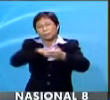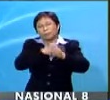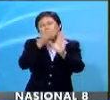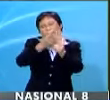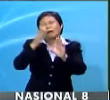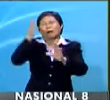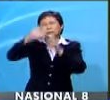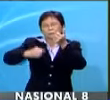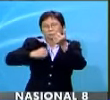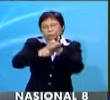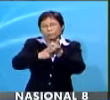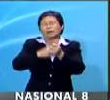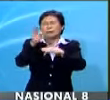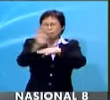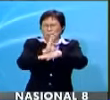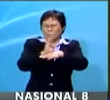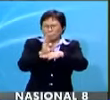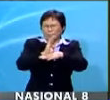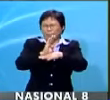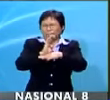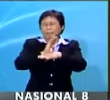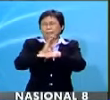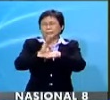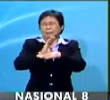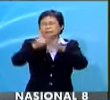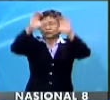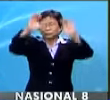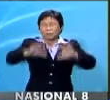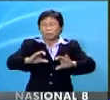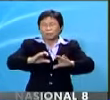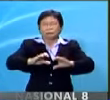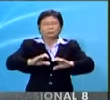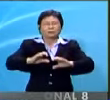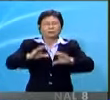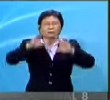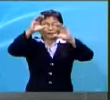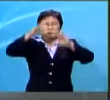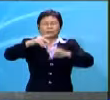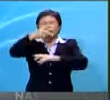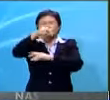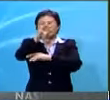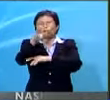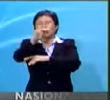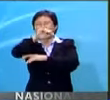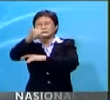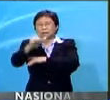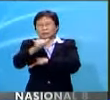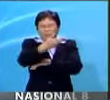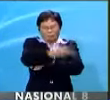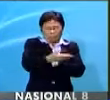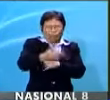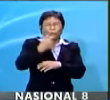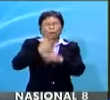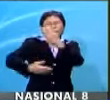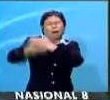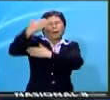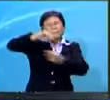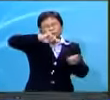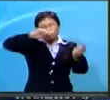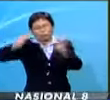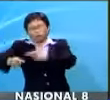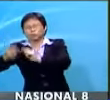again the business model for is to move product lines away from tradal